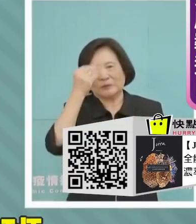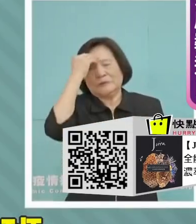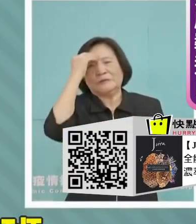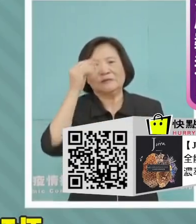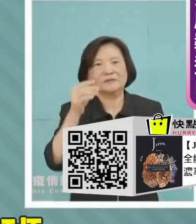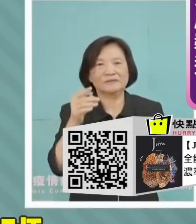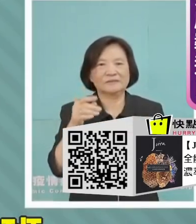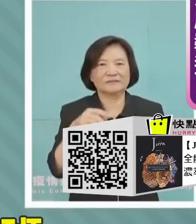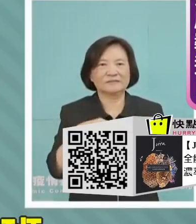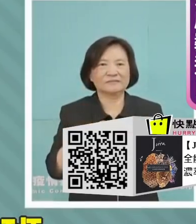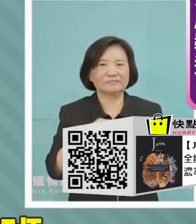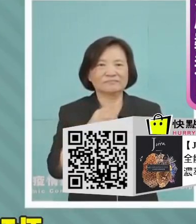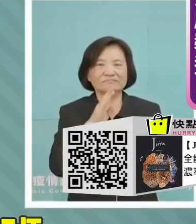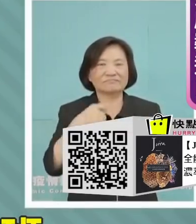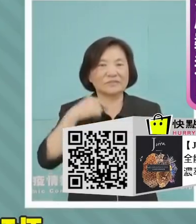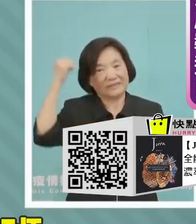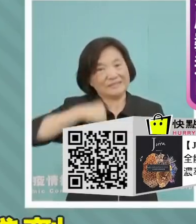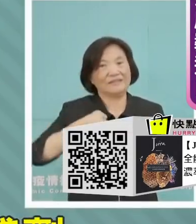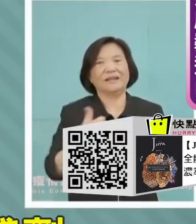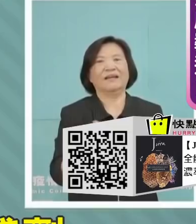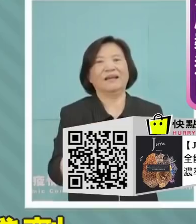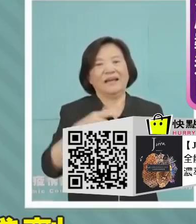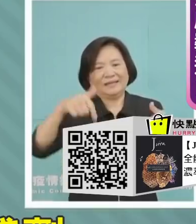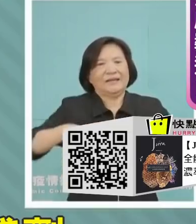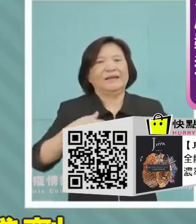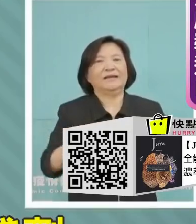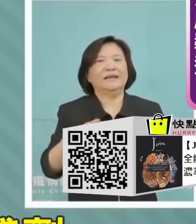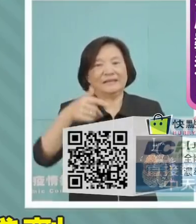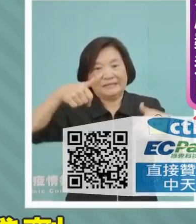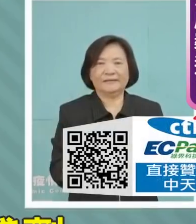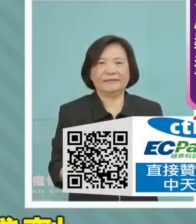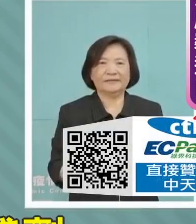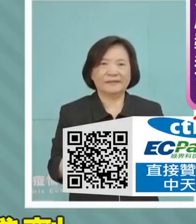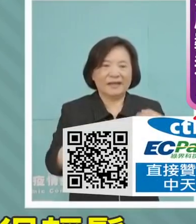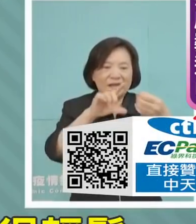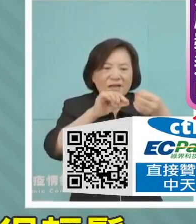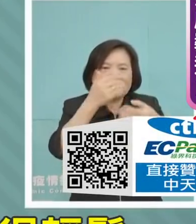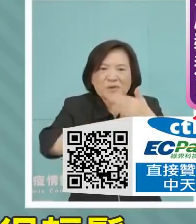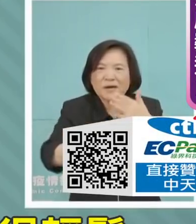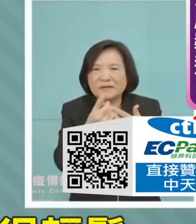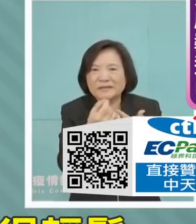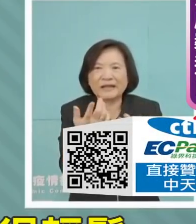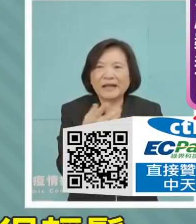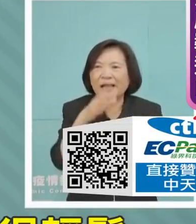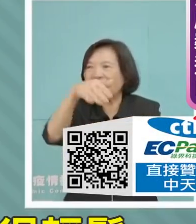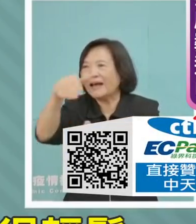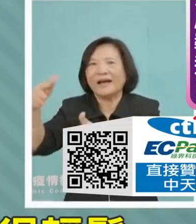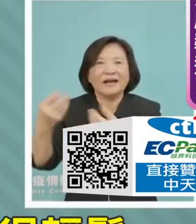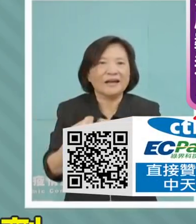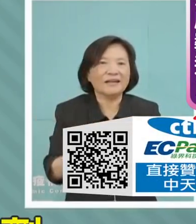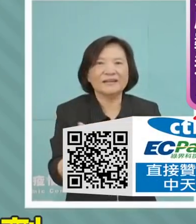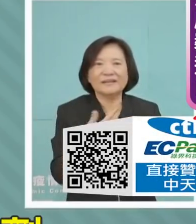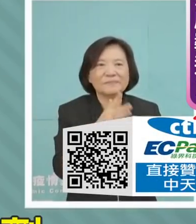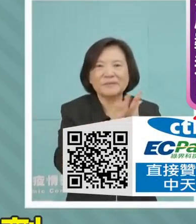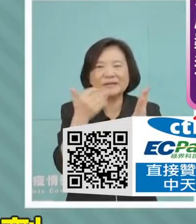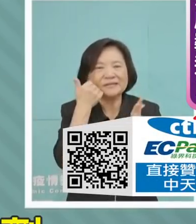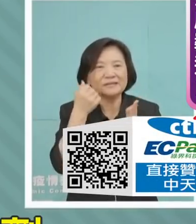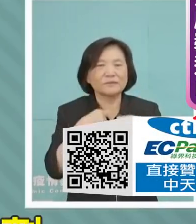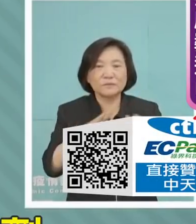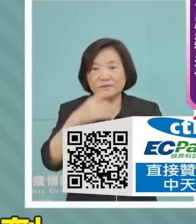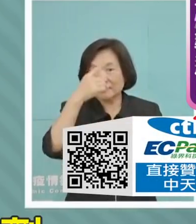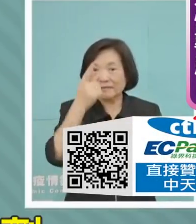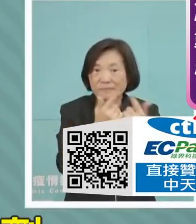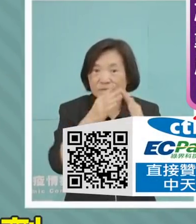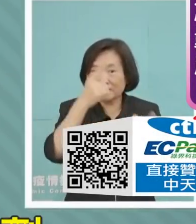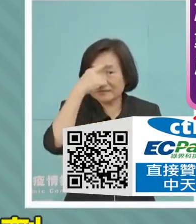打那个白上白那个早上的班，他不要在下午班去处理残疾。我们台北市哦，在现阶段你知道，大概很轻松，一天可以打